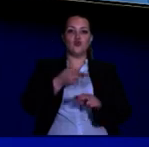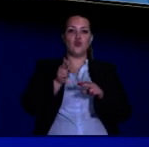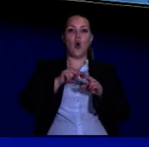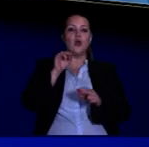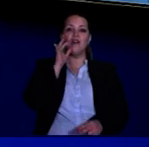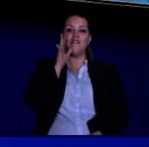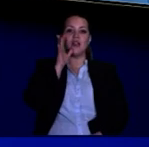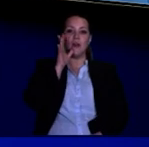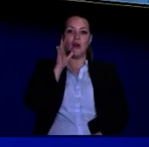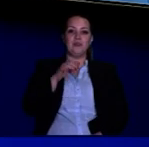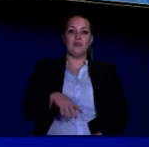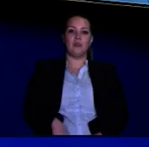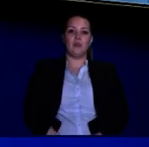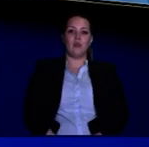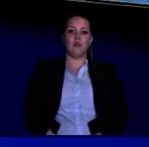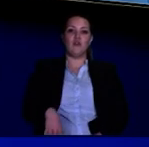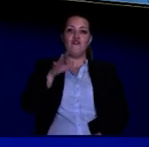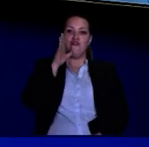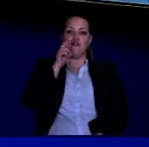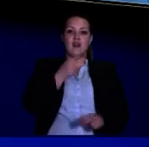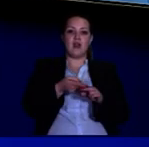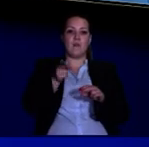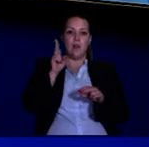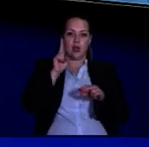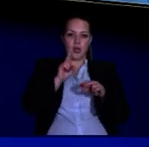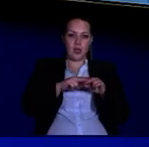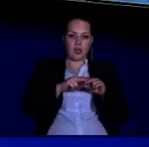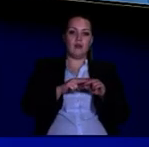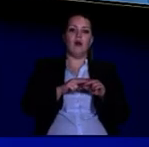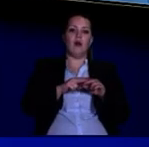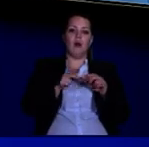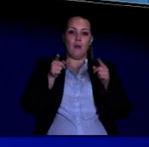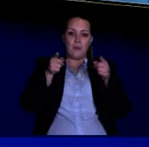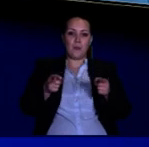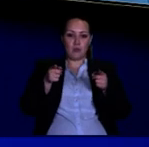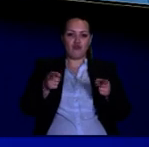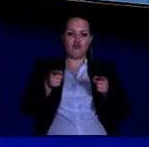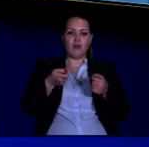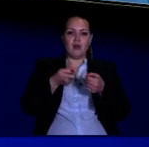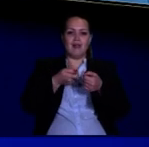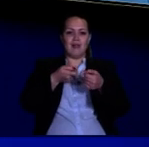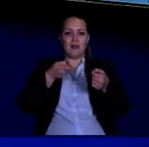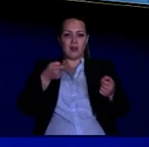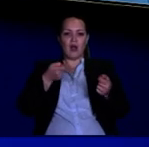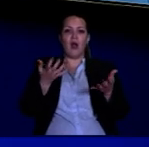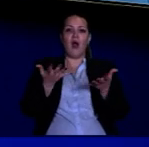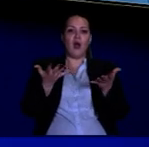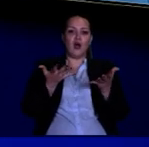время? Время – это промежуток той или иной длительности, в